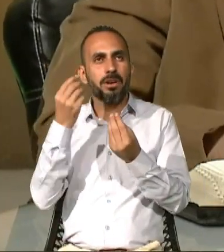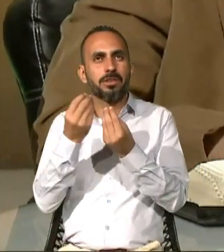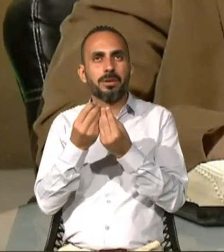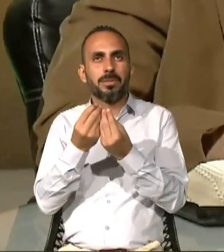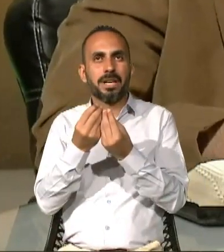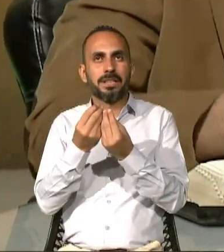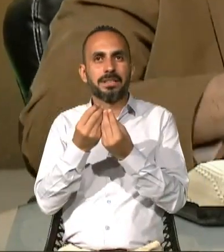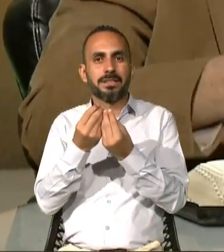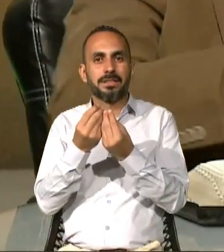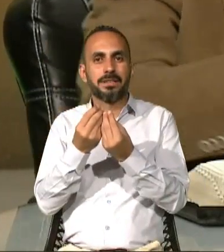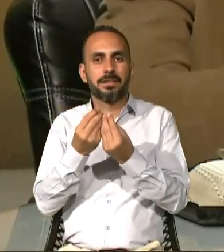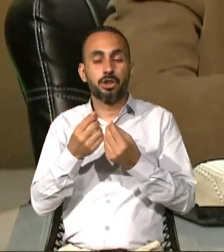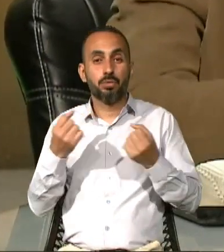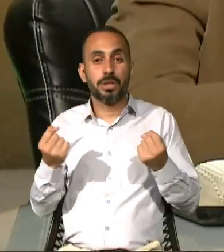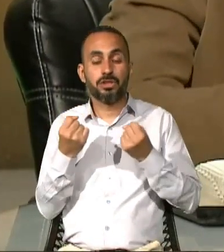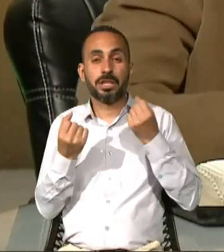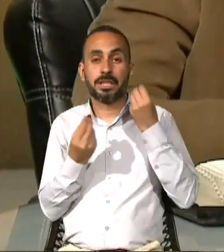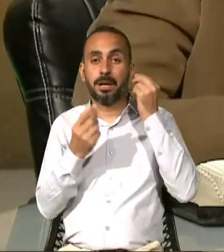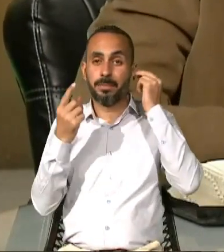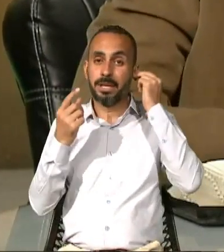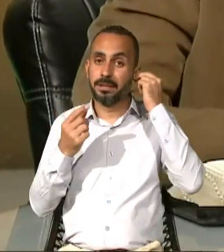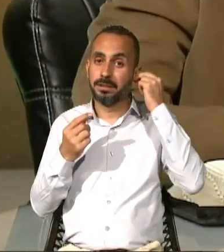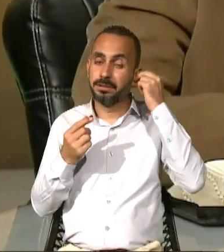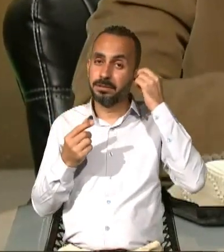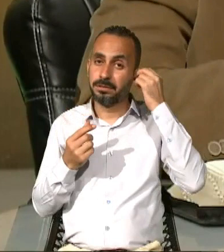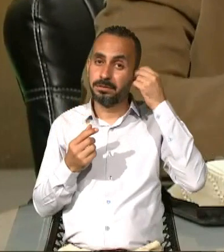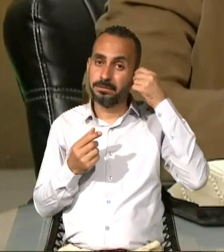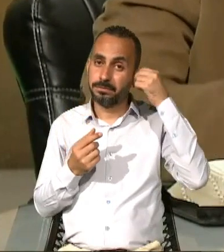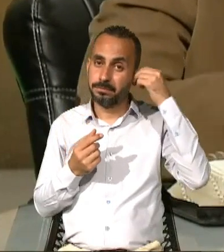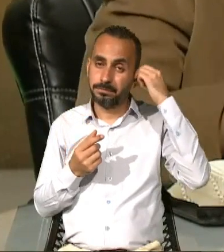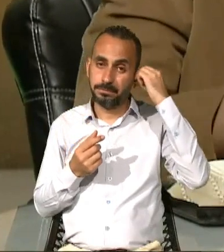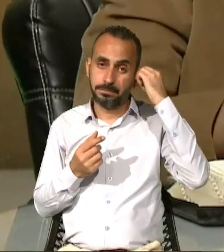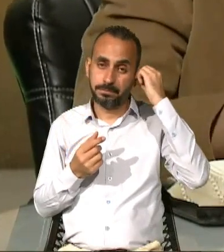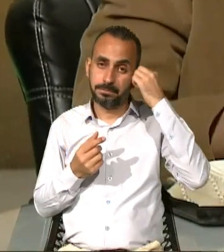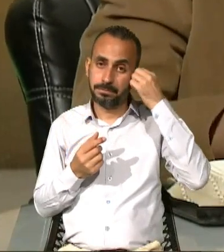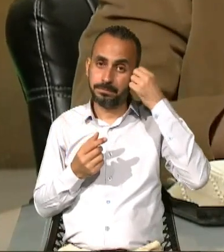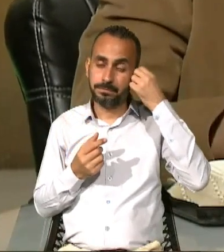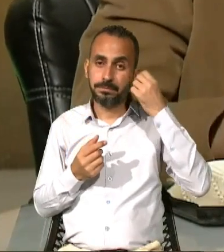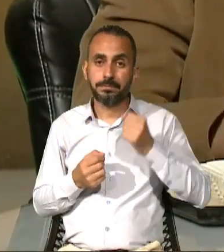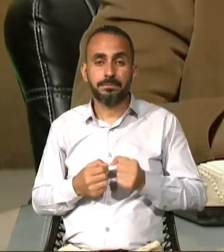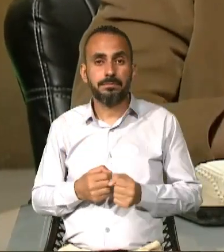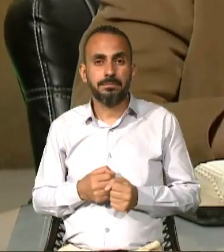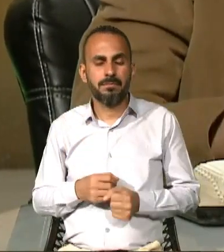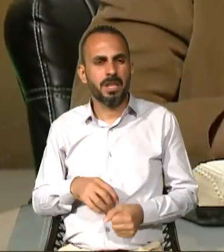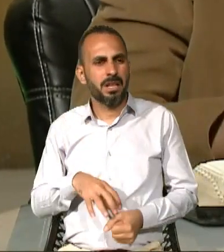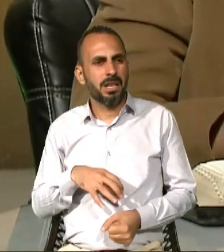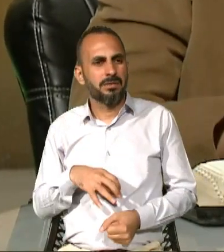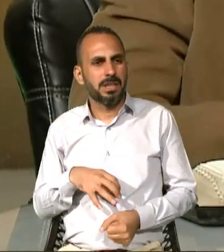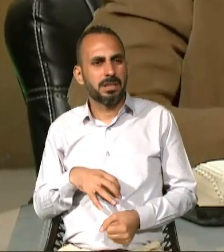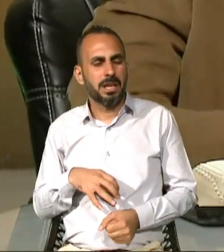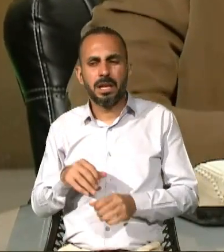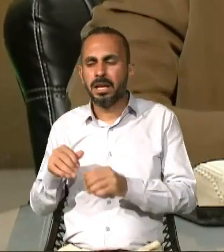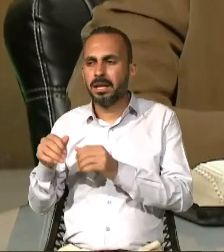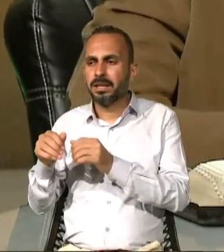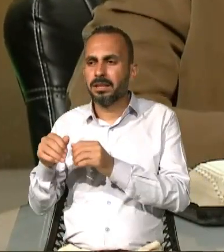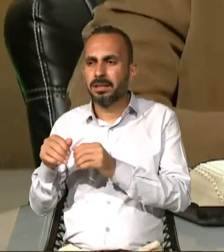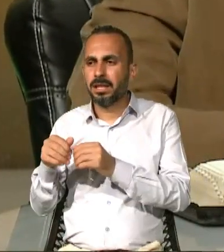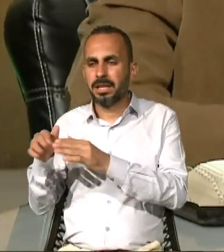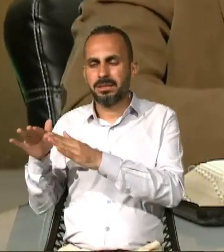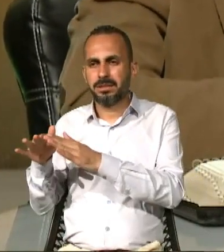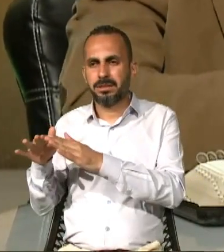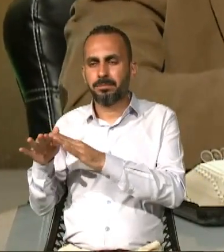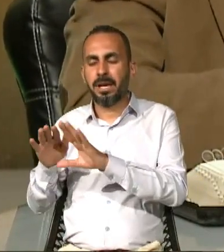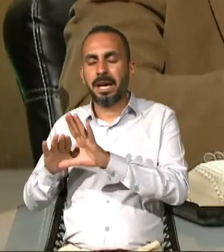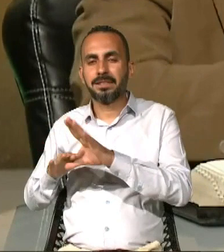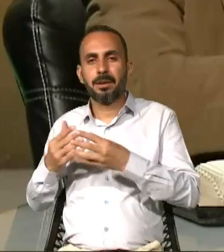واتشجع واعرف مشيئه الرب ليا ولحياتي ادخل في حاره تبعدني على الطريق الرئيسي. ايوه